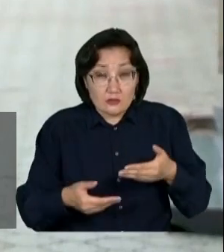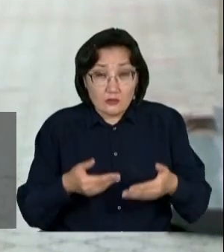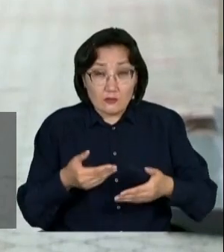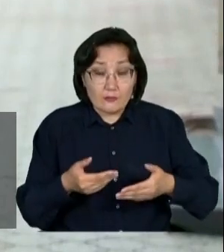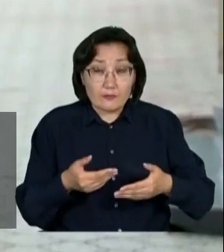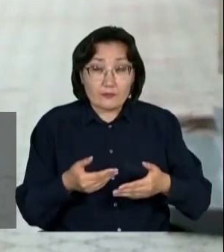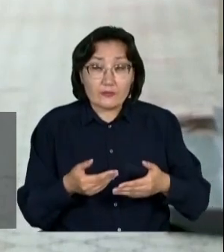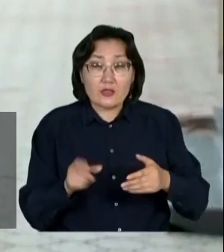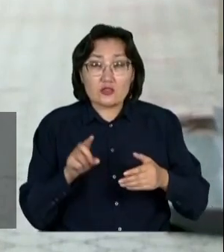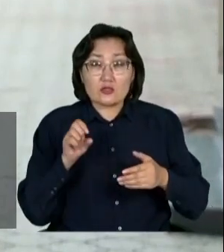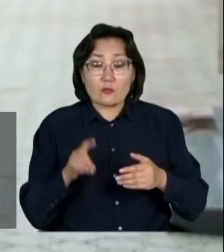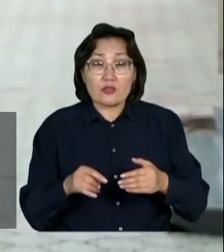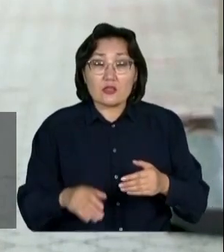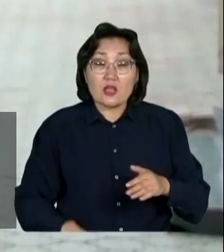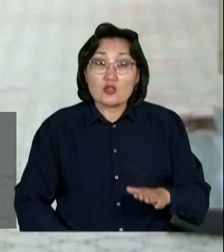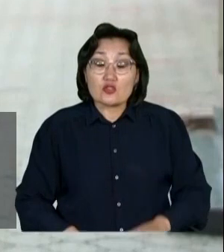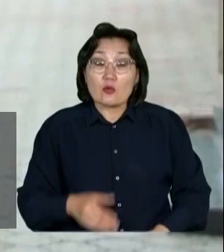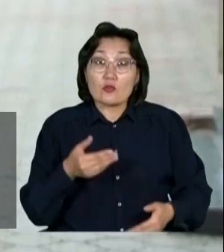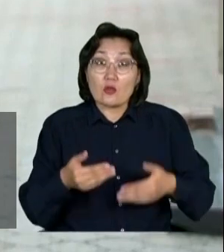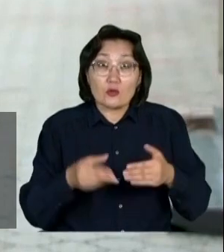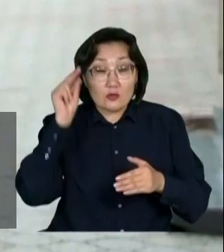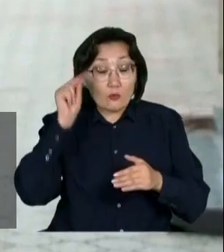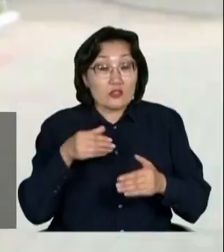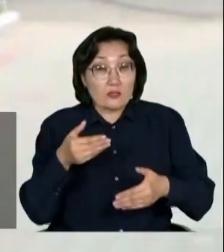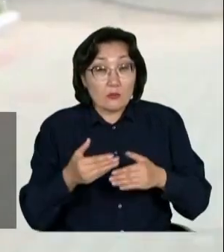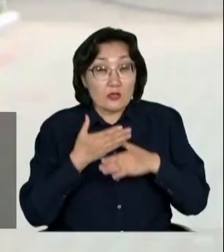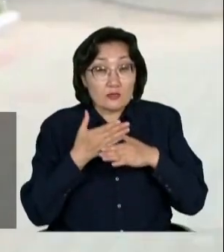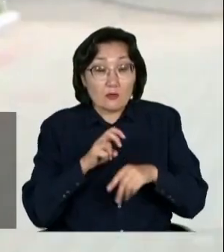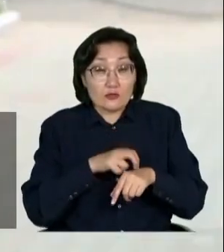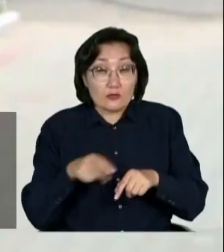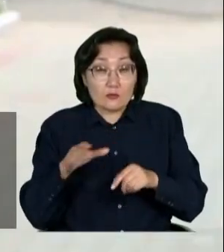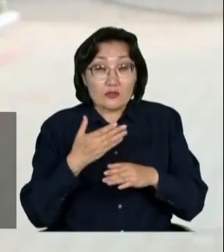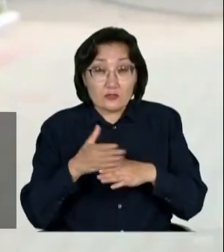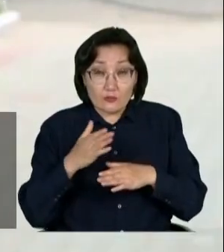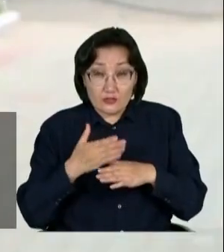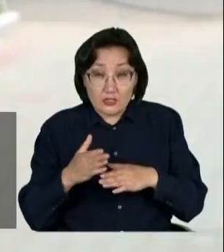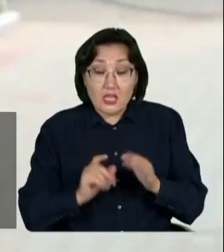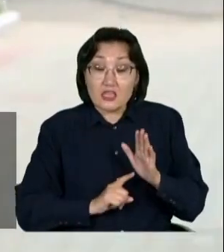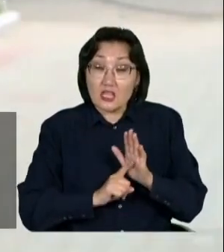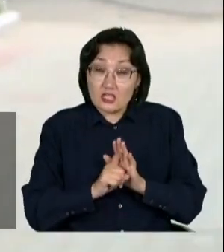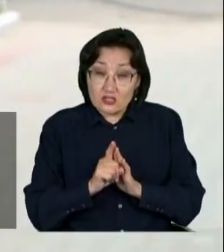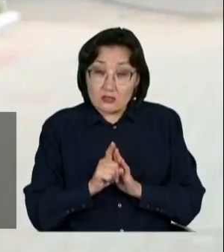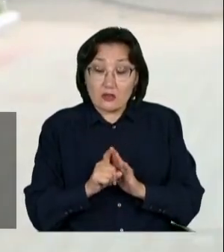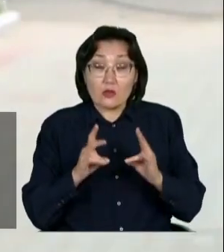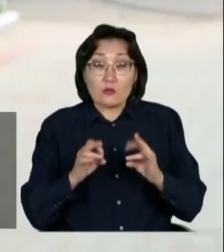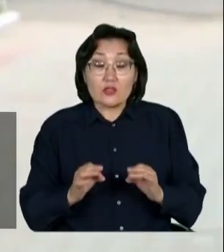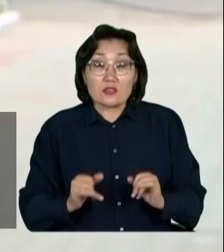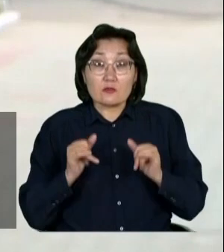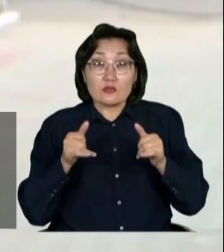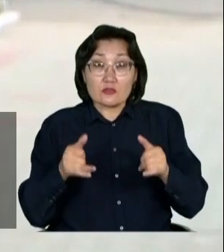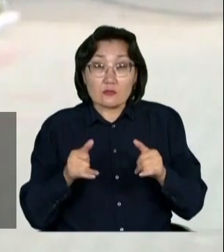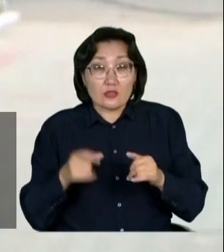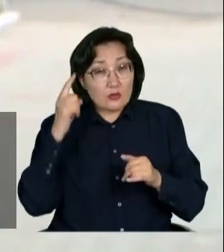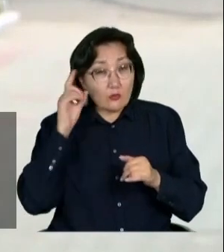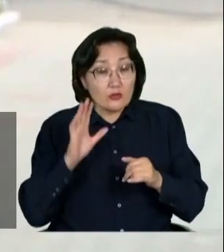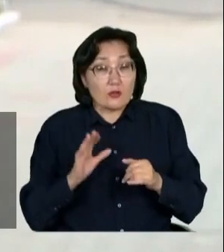ноги, чтобы у меня ноги разрабатывались. Все вот это благодаря врачам. И все потихоньку, помаленьку начал. Ну, на ноги вставать. А по идее не думал